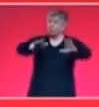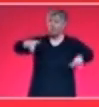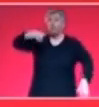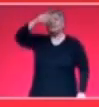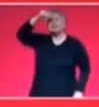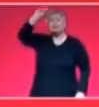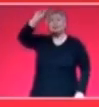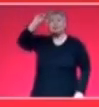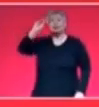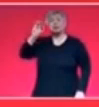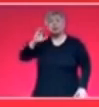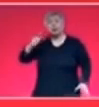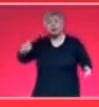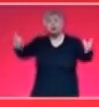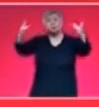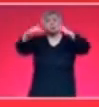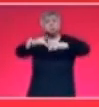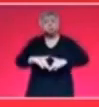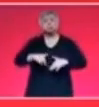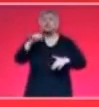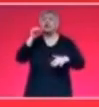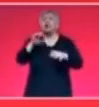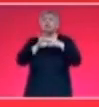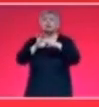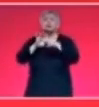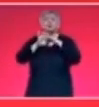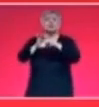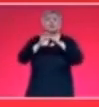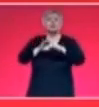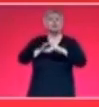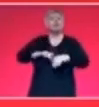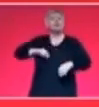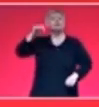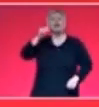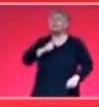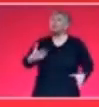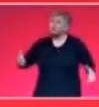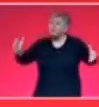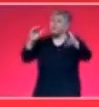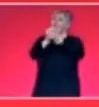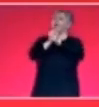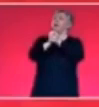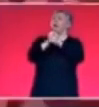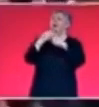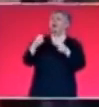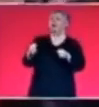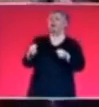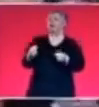χώρας, του Αλέξη του Τσίπρα, απέναντι σε μια μεγάλη προοδευτική συμμαχία